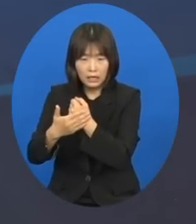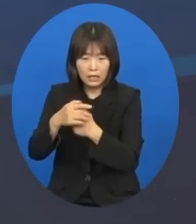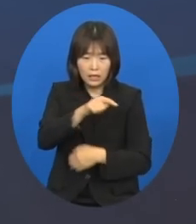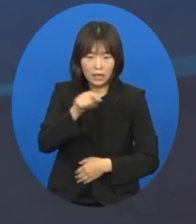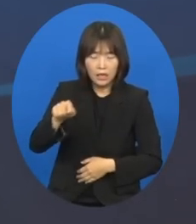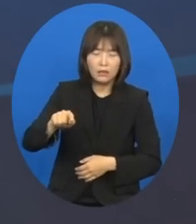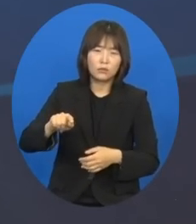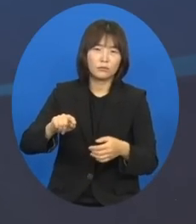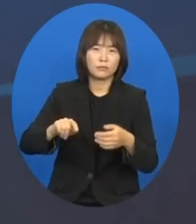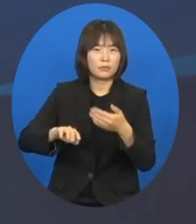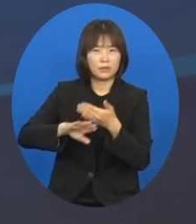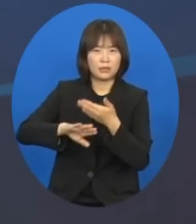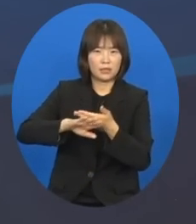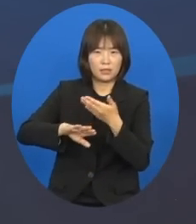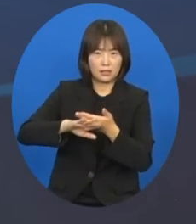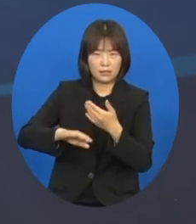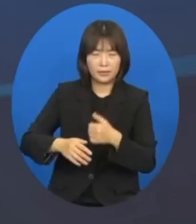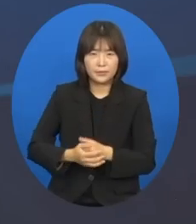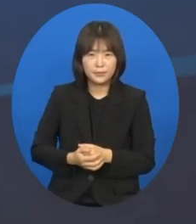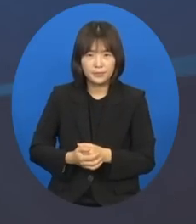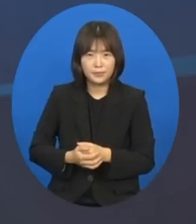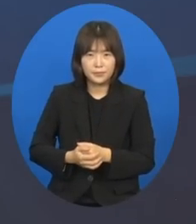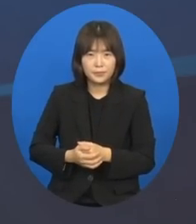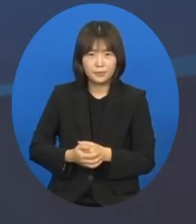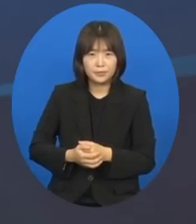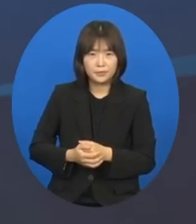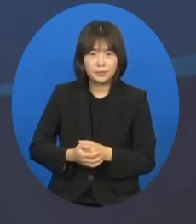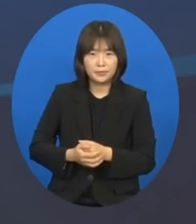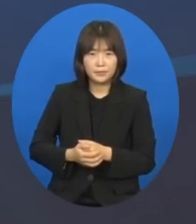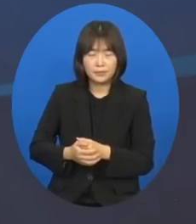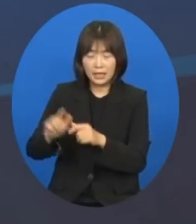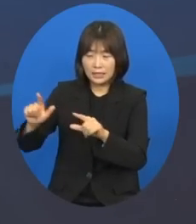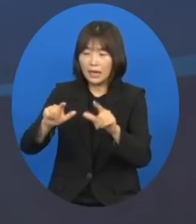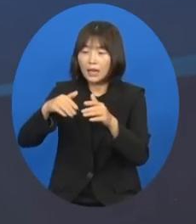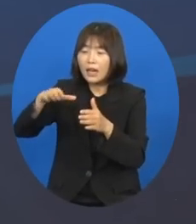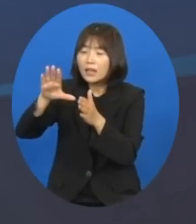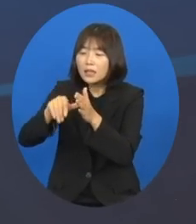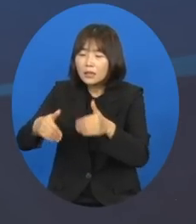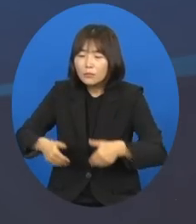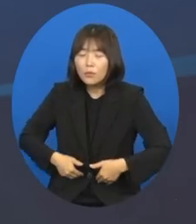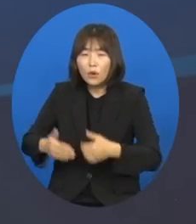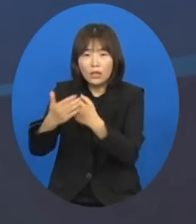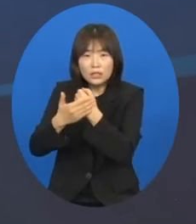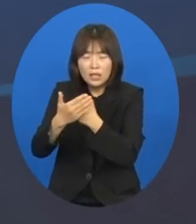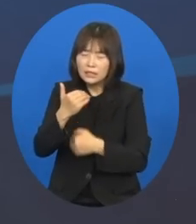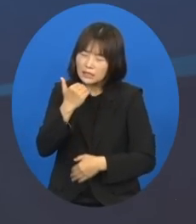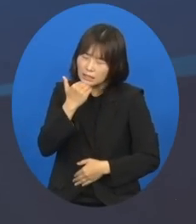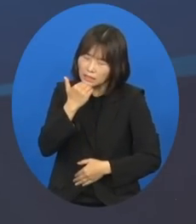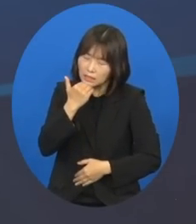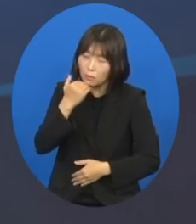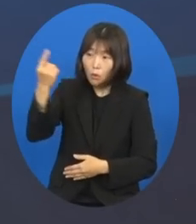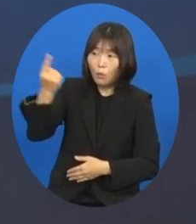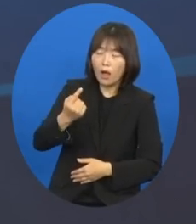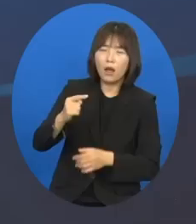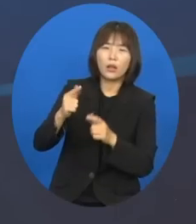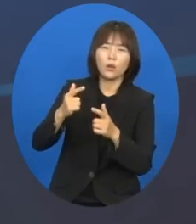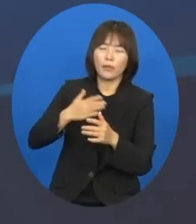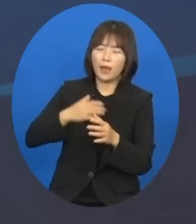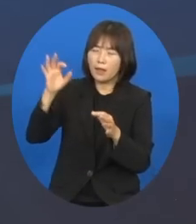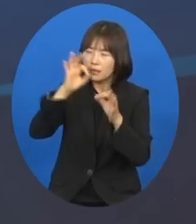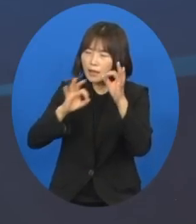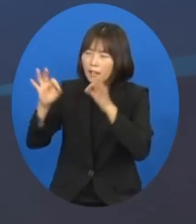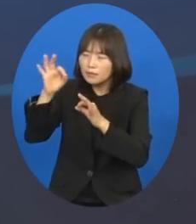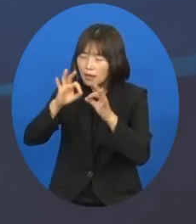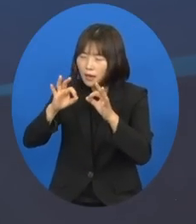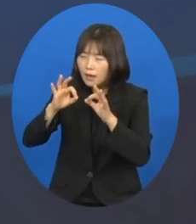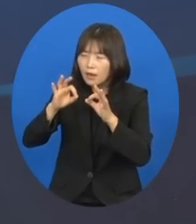다르냐면 그 은혜는 기다린다고 오는게 아니라 찾아가서 없는 은혜라는 겁니다 내가